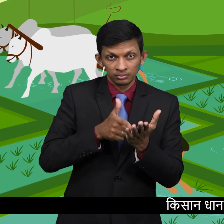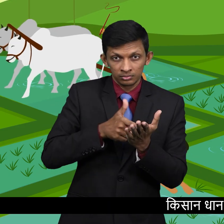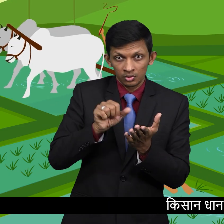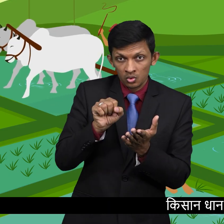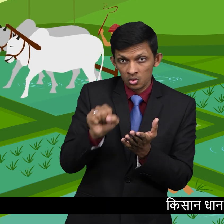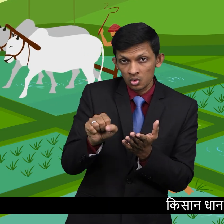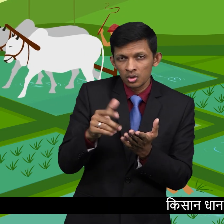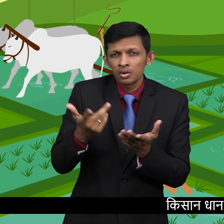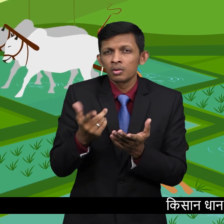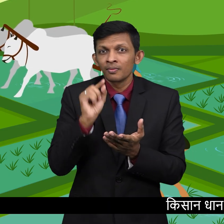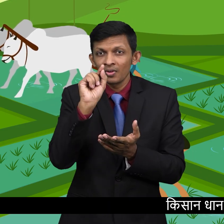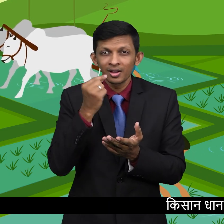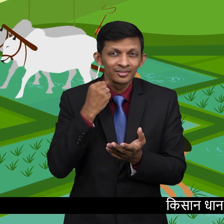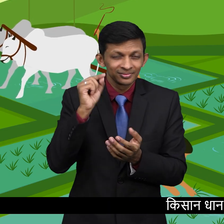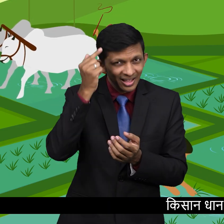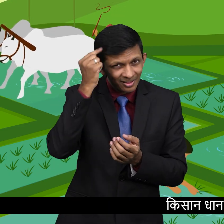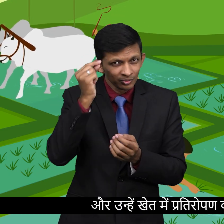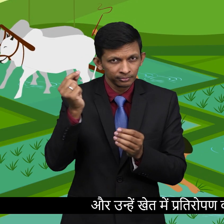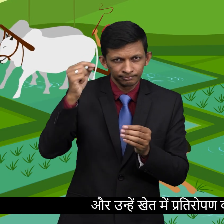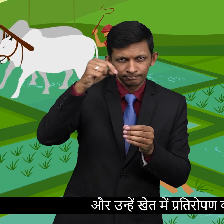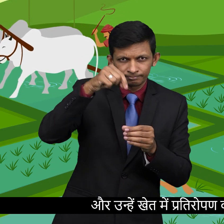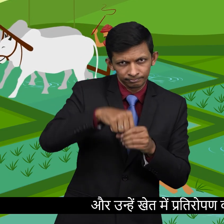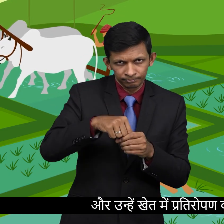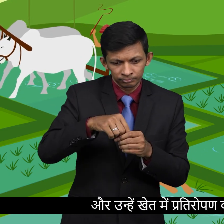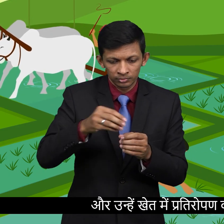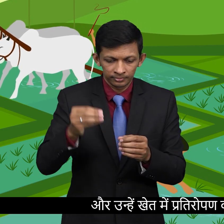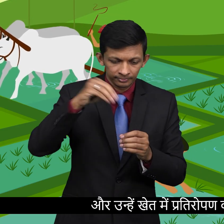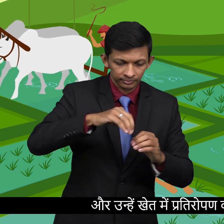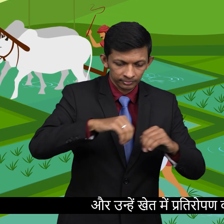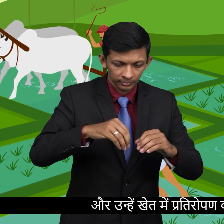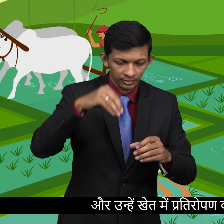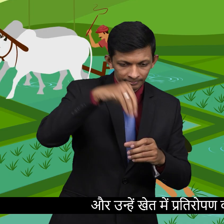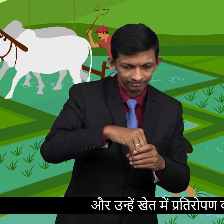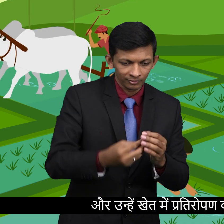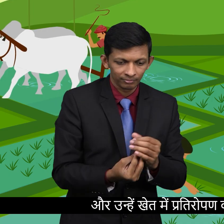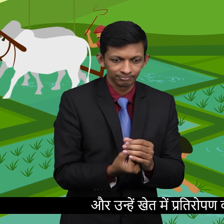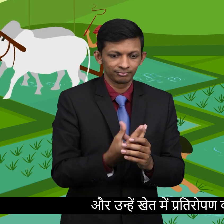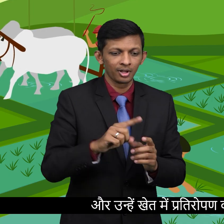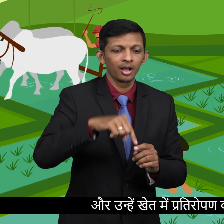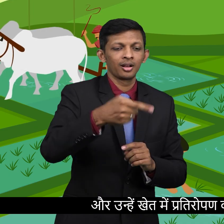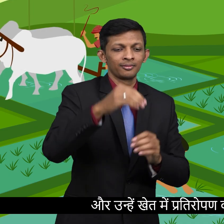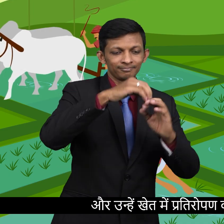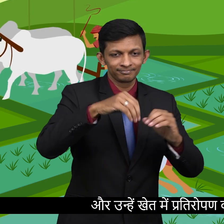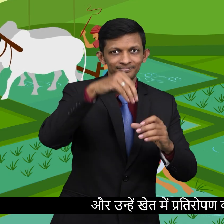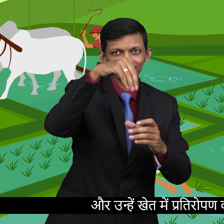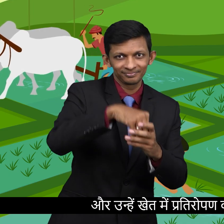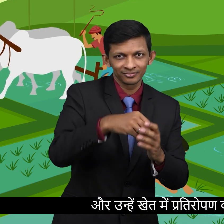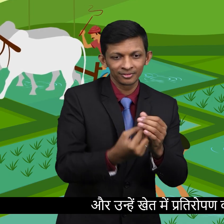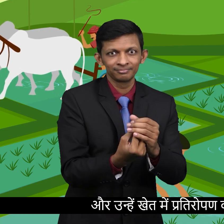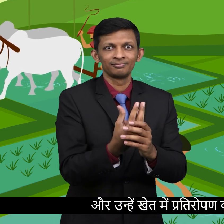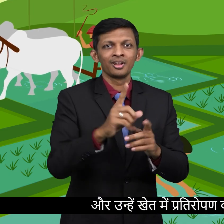किसान धान के ब्लॉकों से पौधे लाते हैं और उन्हें खेत में प्रतिरोपण करते हैं और इसे प्रतिरोपण कहा जाता